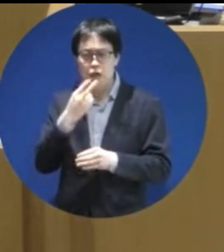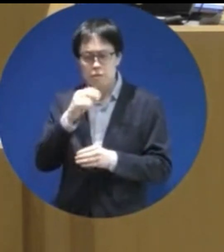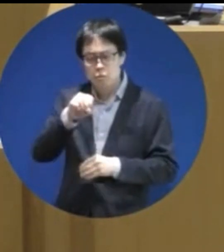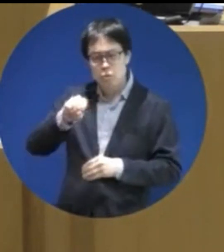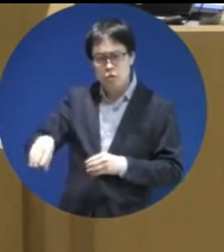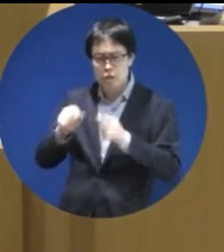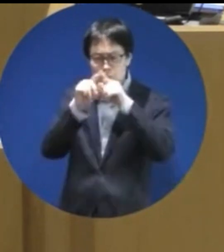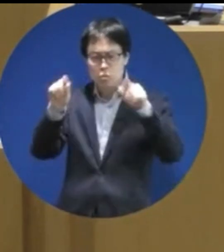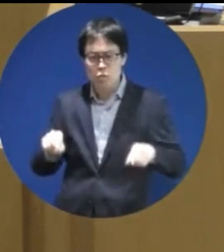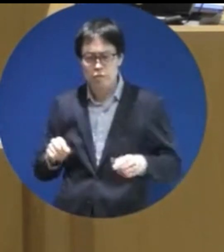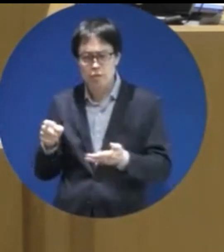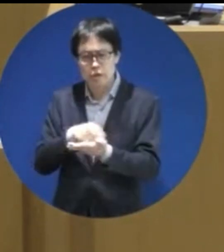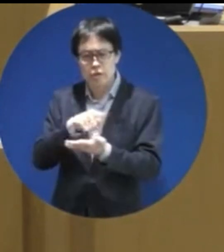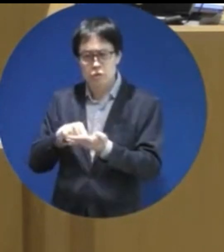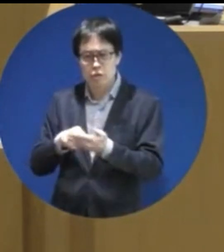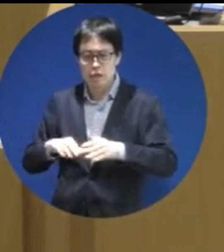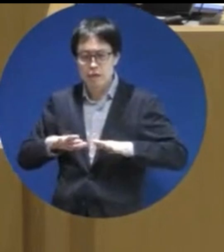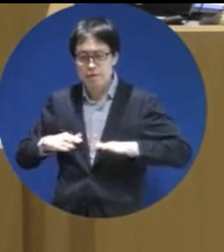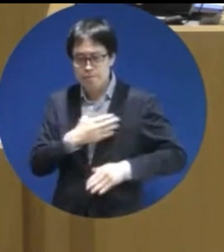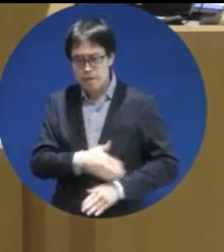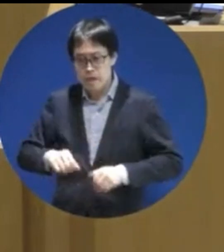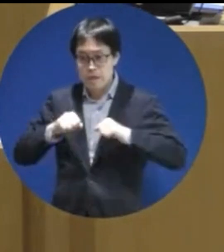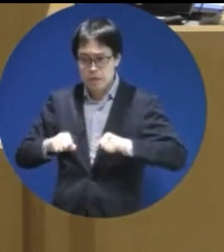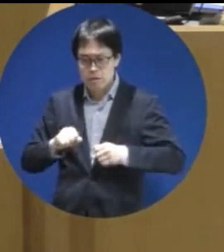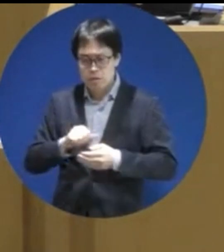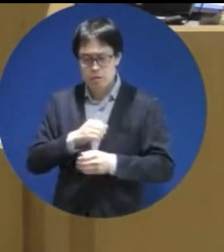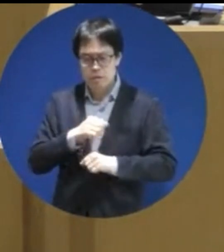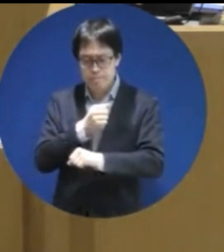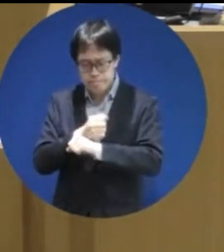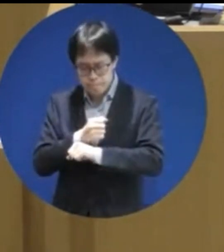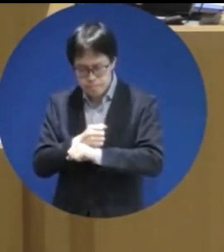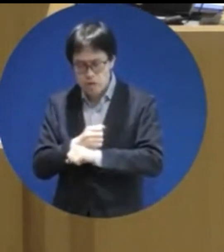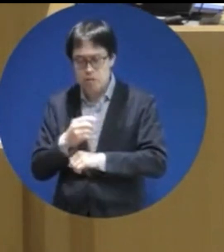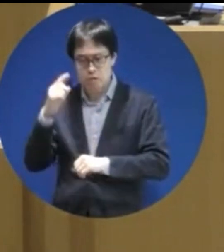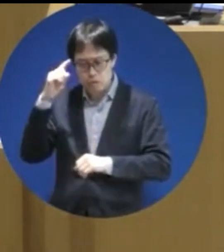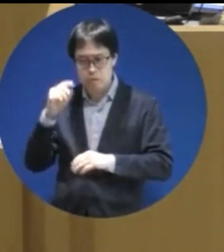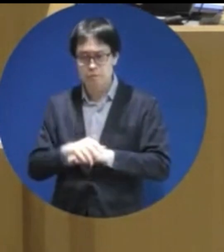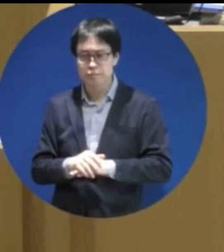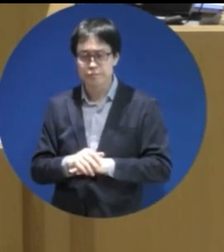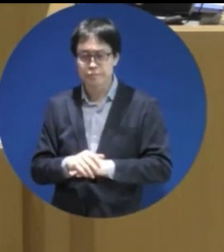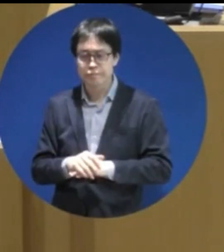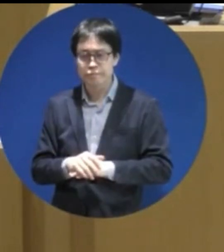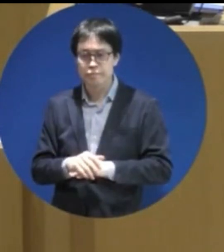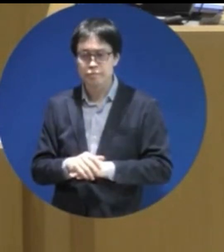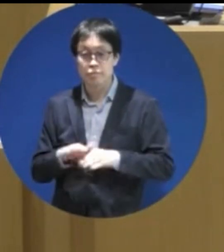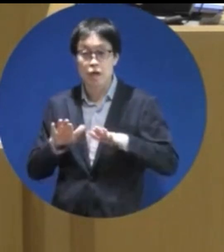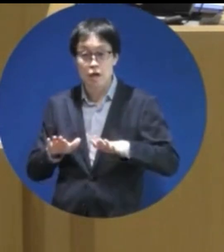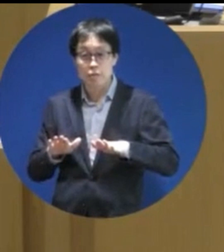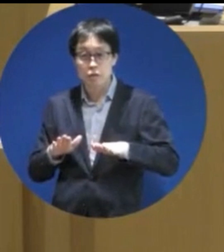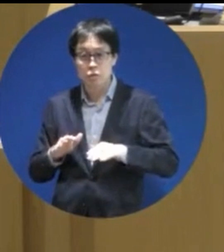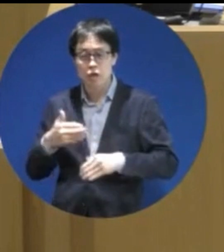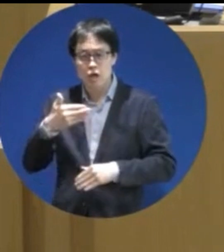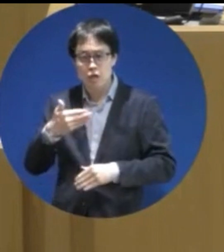問題を改善し健康で快適な環境を実現するためにいか伺います。最初の質問です。現在の渋